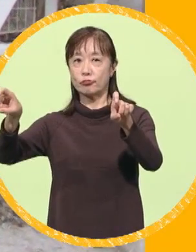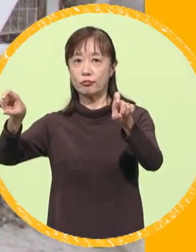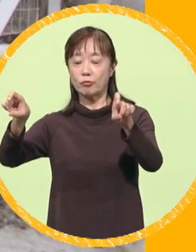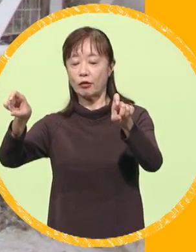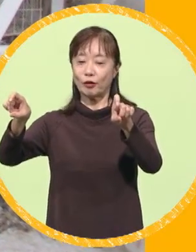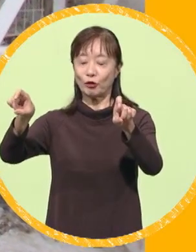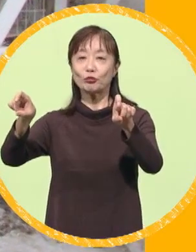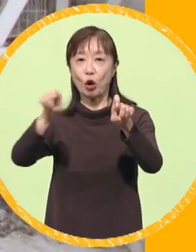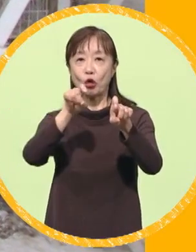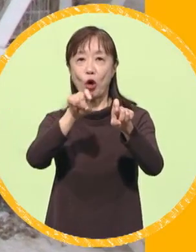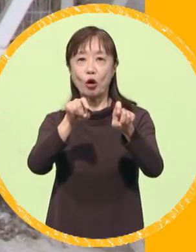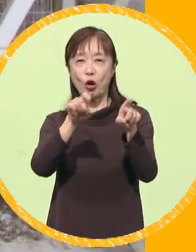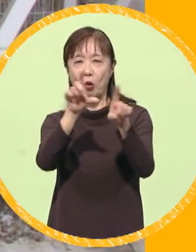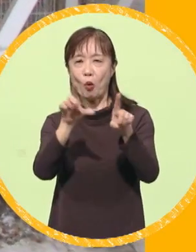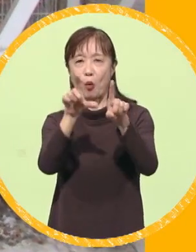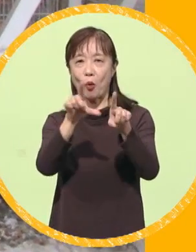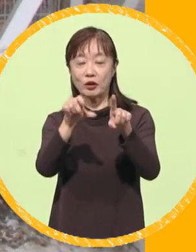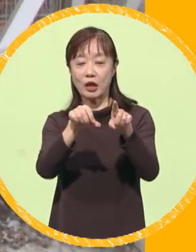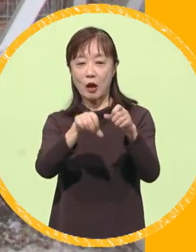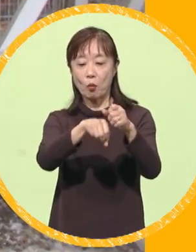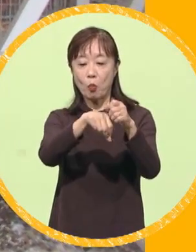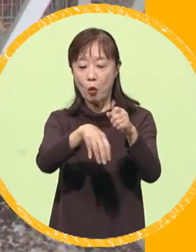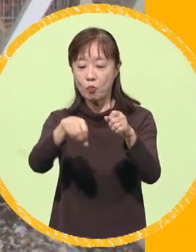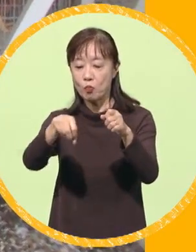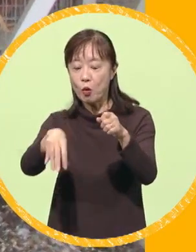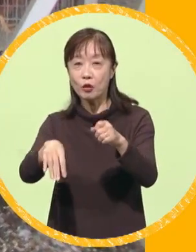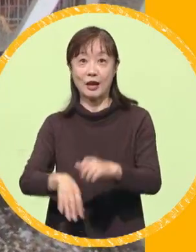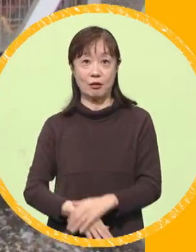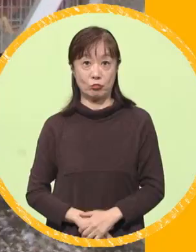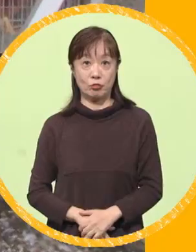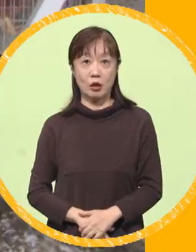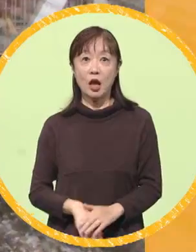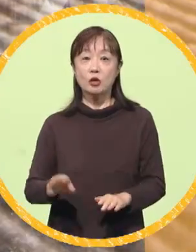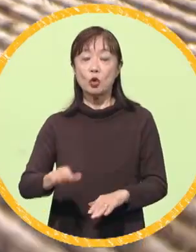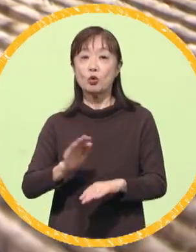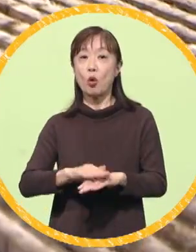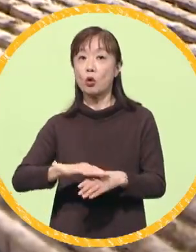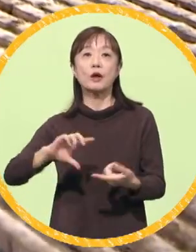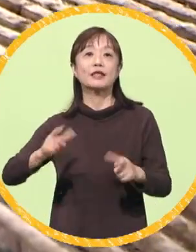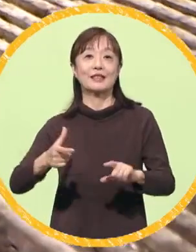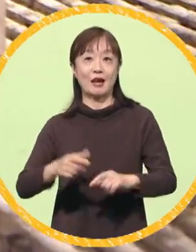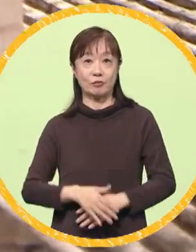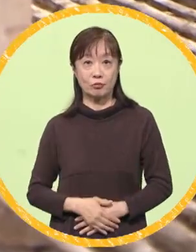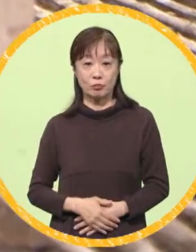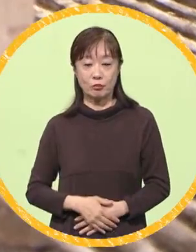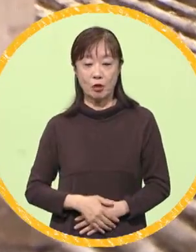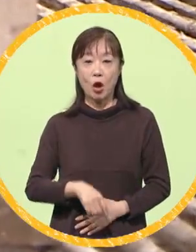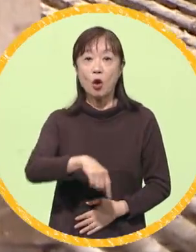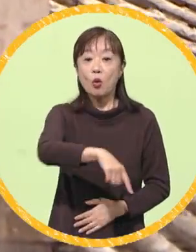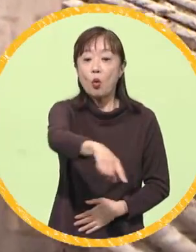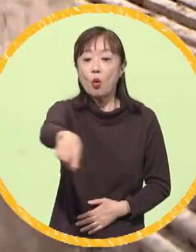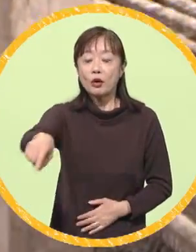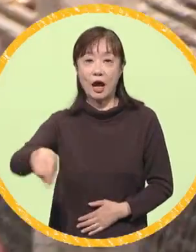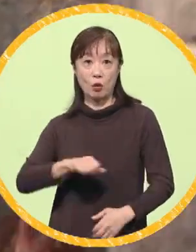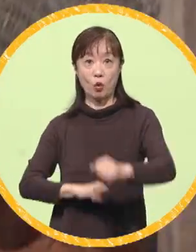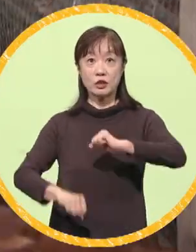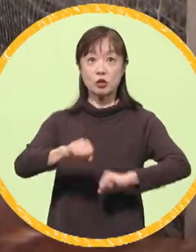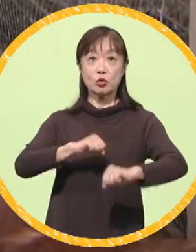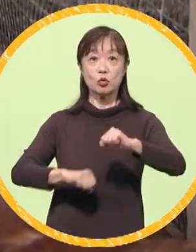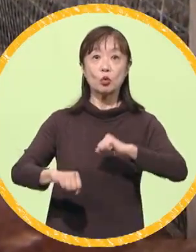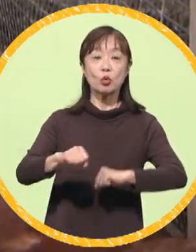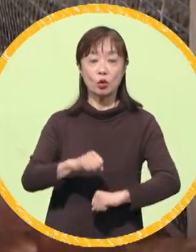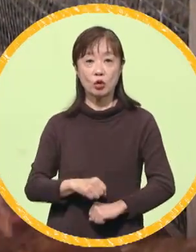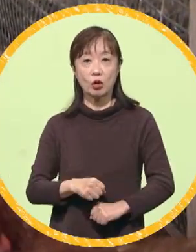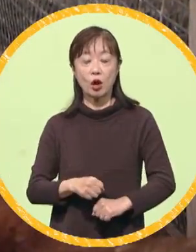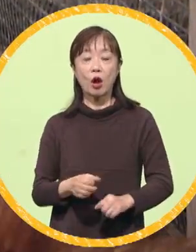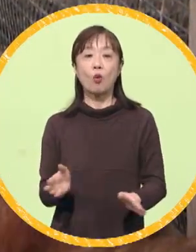ってますよね。で、卵をポコって産んで転がってくるような、でそういう形ではなくて、この鶏舎の中で自由にオスメスがあの伸